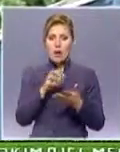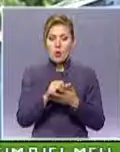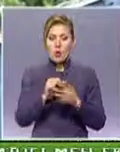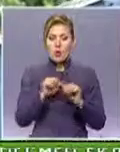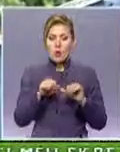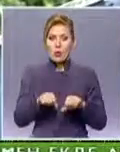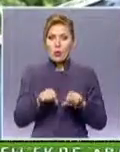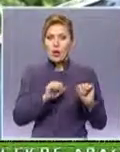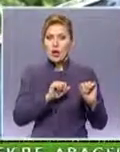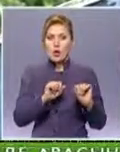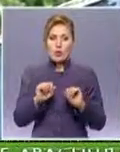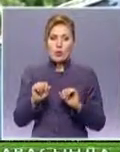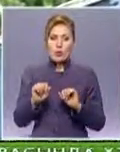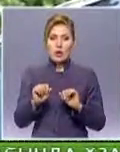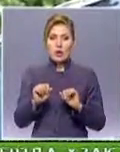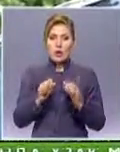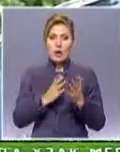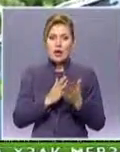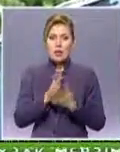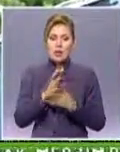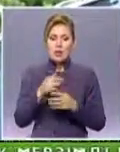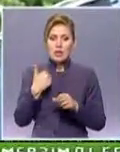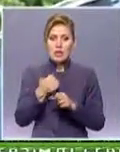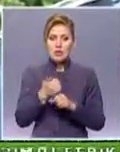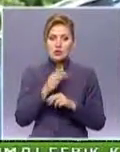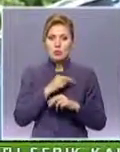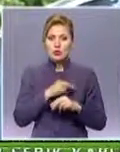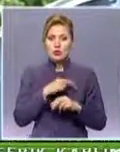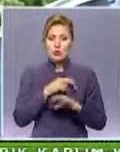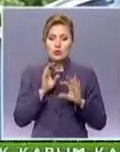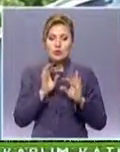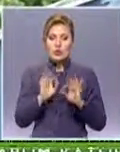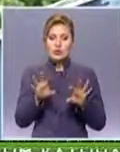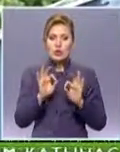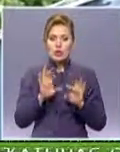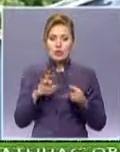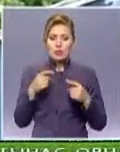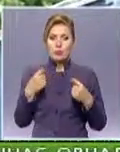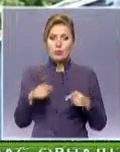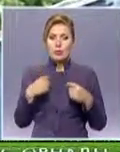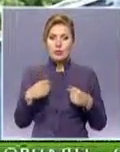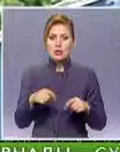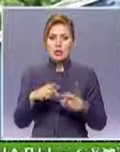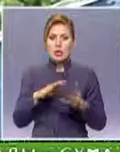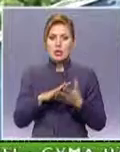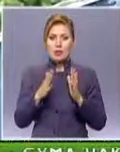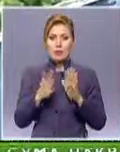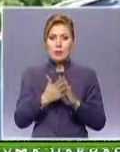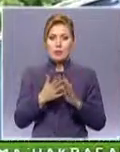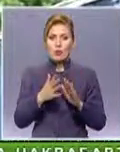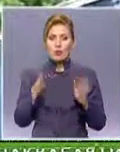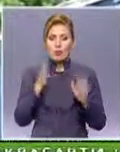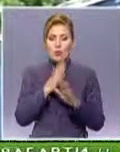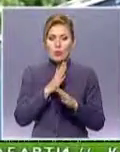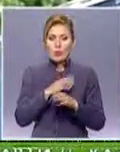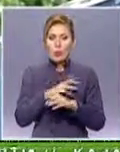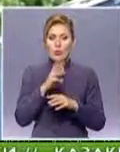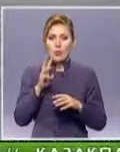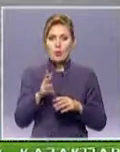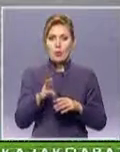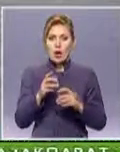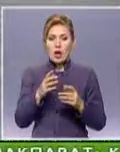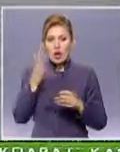қорғауға бағытталған негізгі жұмыстарын жеткізу, бизнес климатты жақсарту, әкімшілік барьерлерді